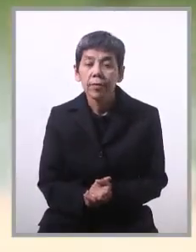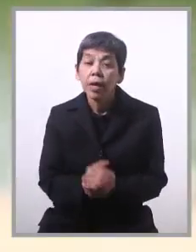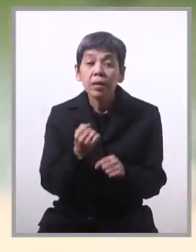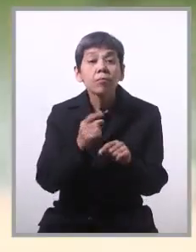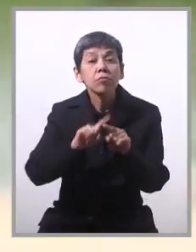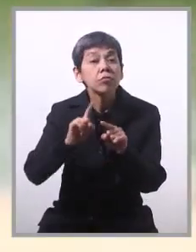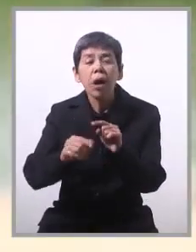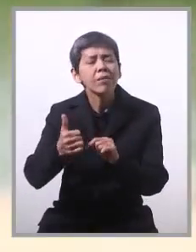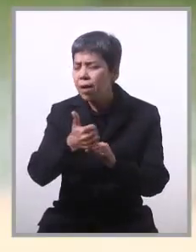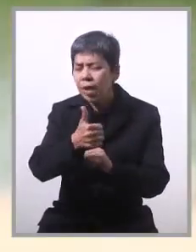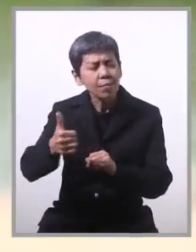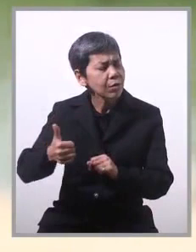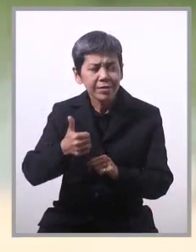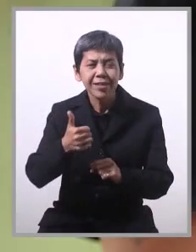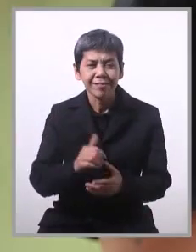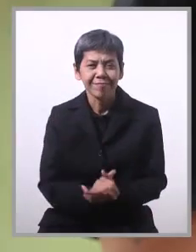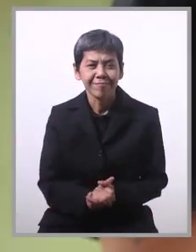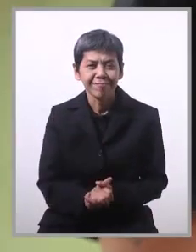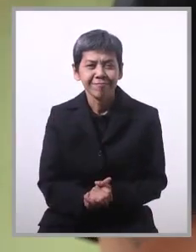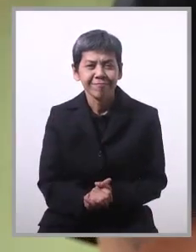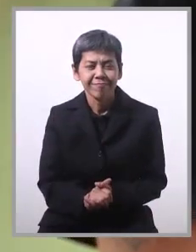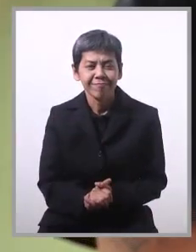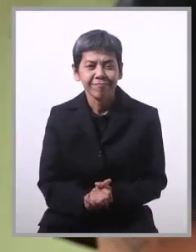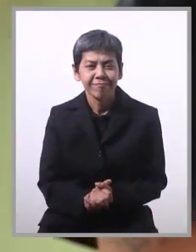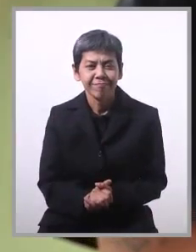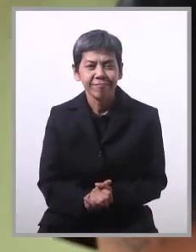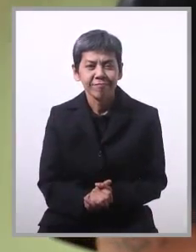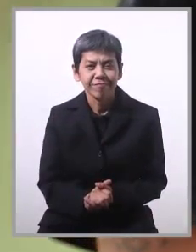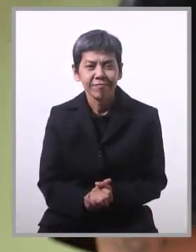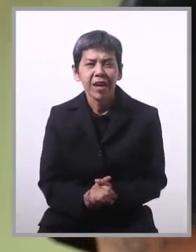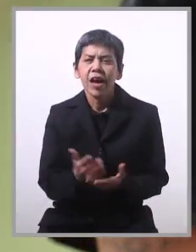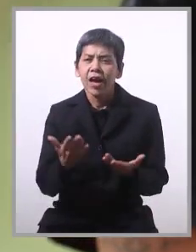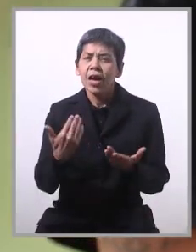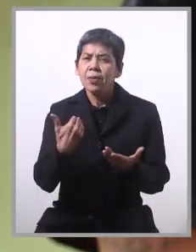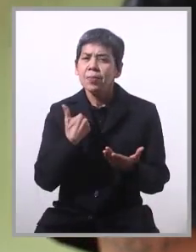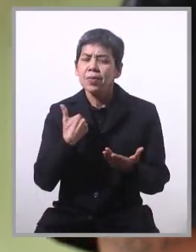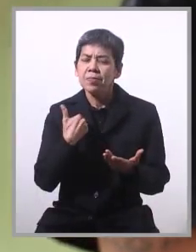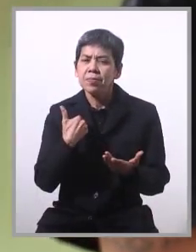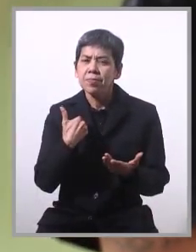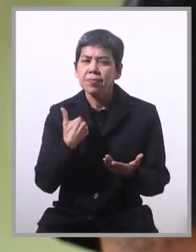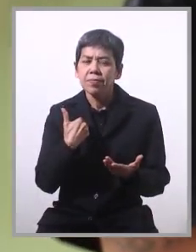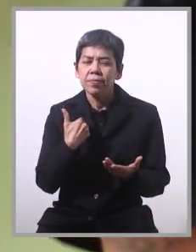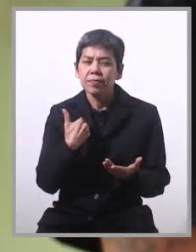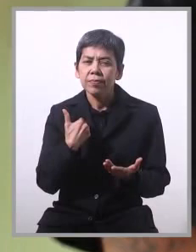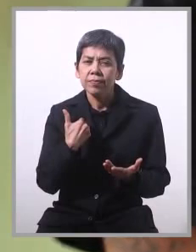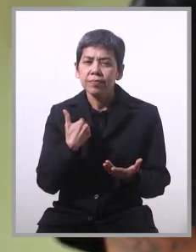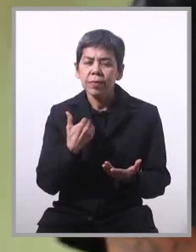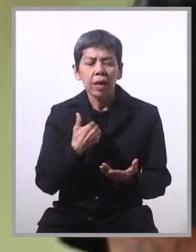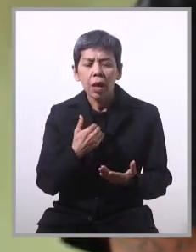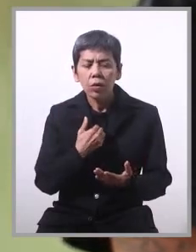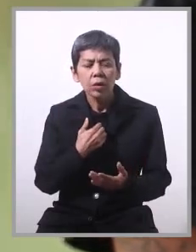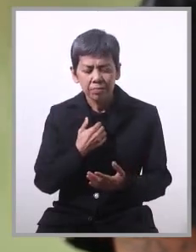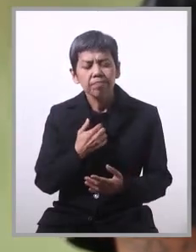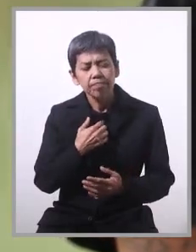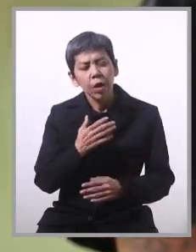ค่ะก็คือก็ทำได้อะนะ ก็ทำได้ทำได้ทุกอย่างเพียงแต่ว่าจะด้อยกว่า